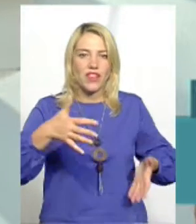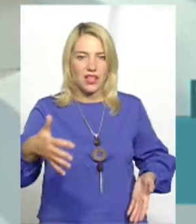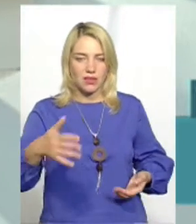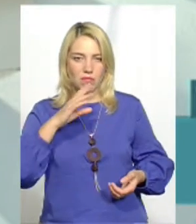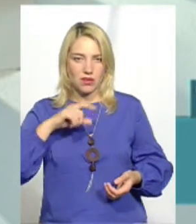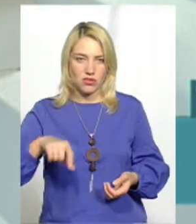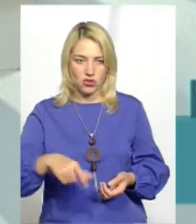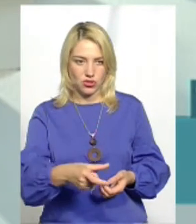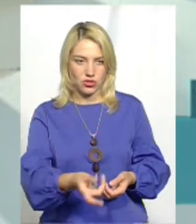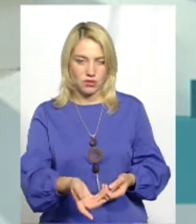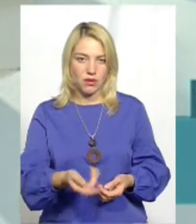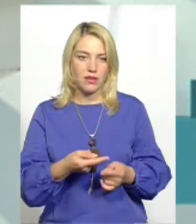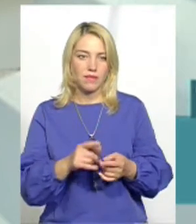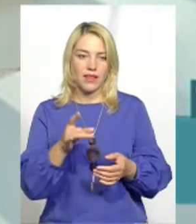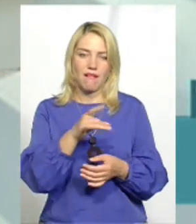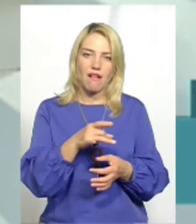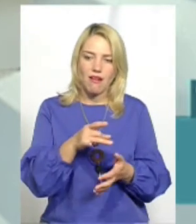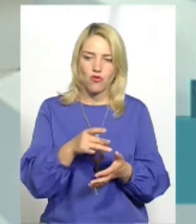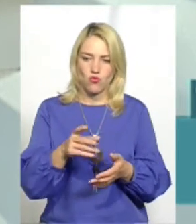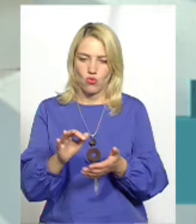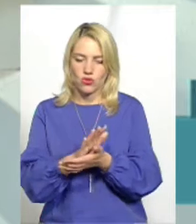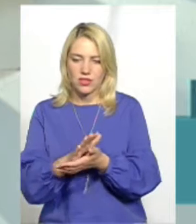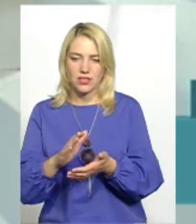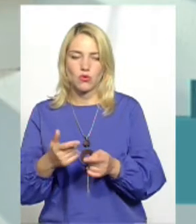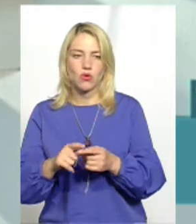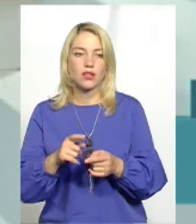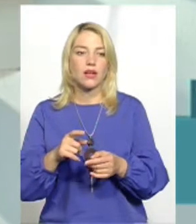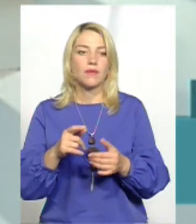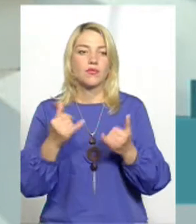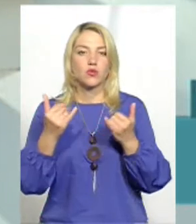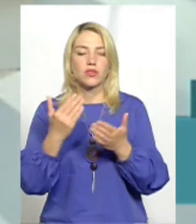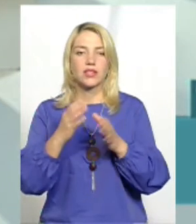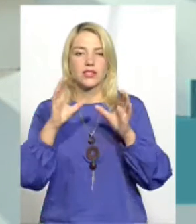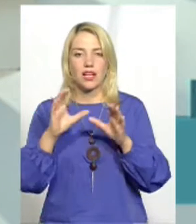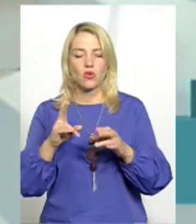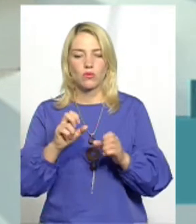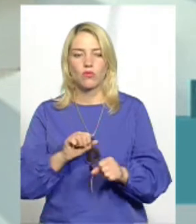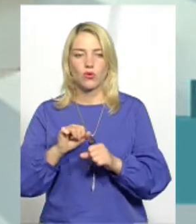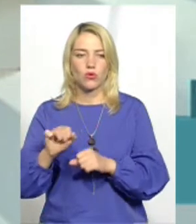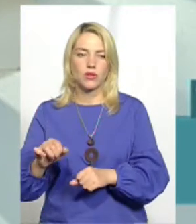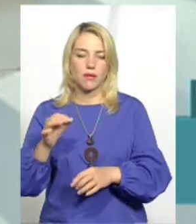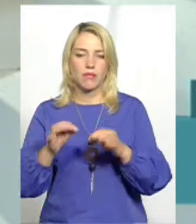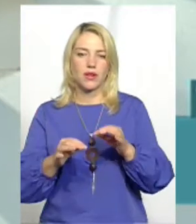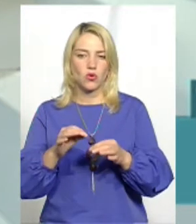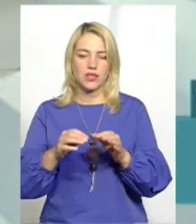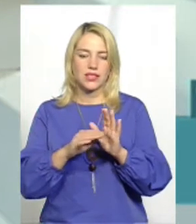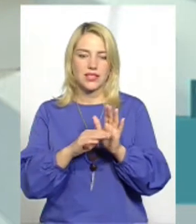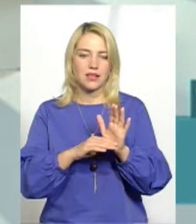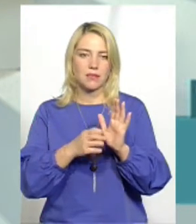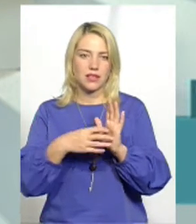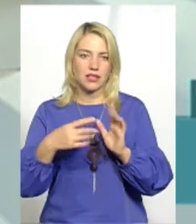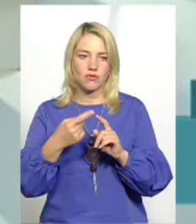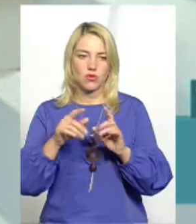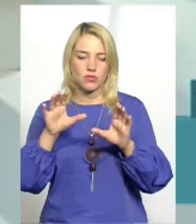в більшості, можна сказати, районів існують. Свідомість громадян. Є сьогодні закон про охорону навколишнього природного середовища, стаття 15 в цьому